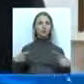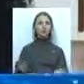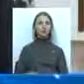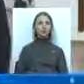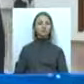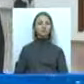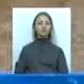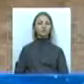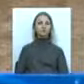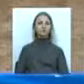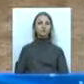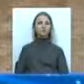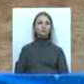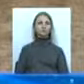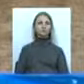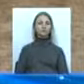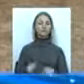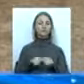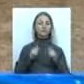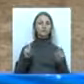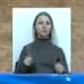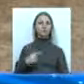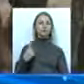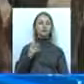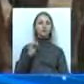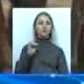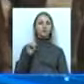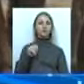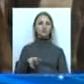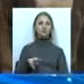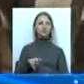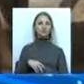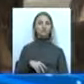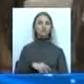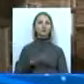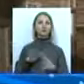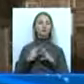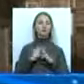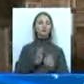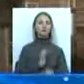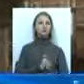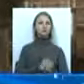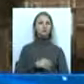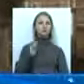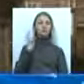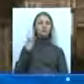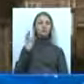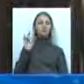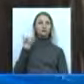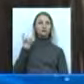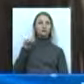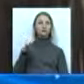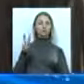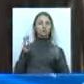мамандықтарға оқытуға жіберілді. Ағымдағы жылдың 1990-да құрылған жақсы сүт ауыл шаруашылық кооперативі ынтымақ бағдарламасы арқылы ауыл шаруашылығын қолдау қорынан 12 миллион